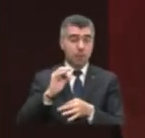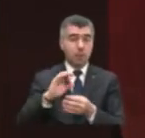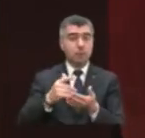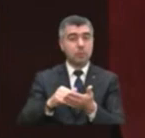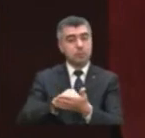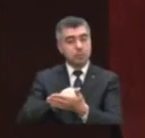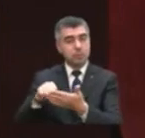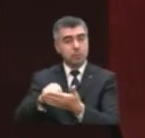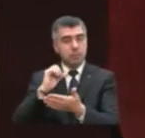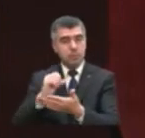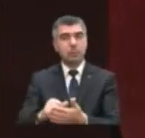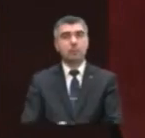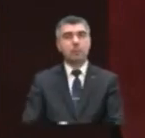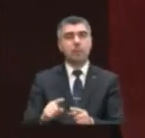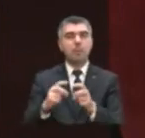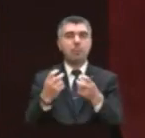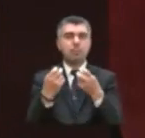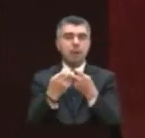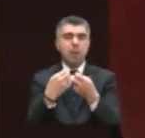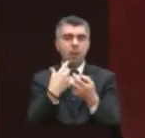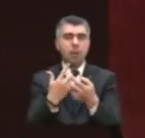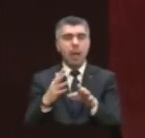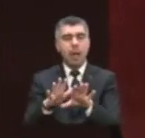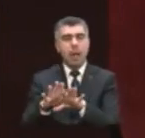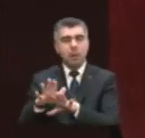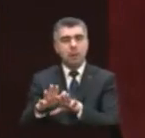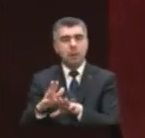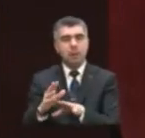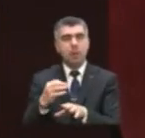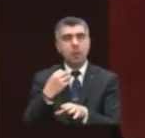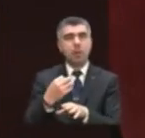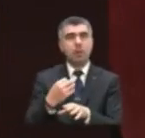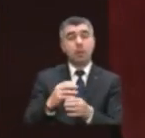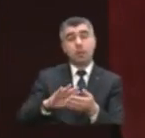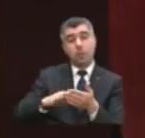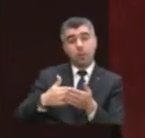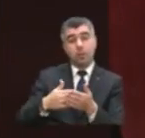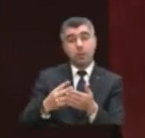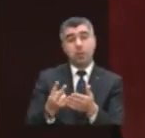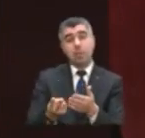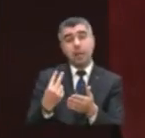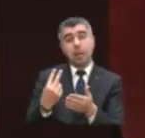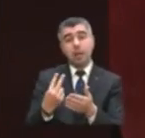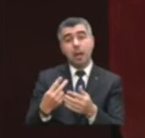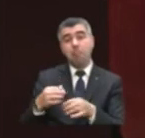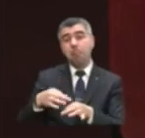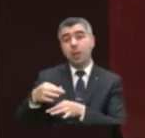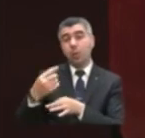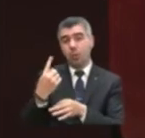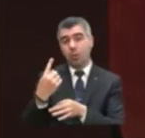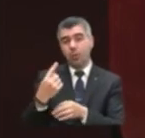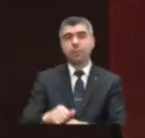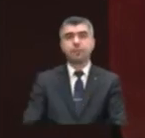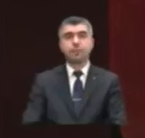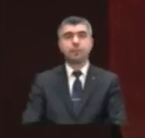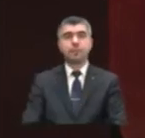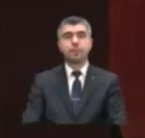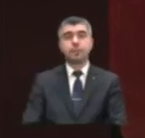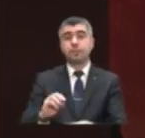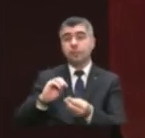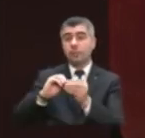صناعية بحال دابا في تيزنيت اللي كتوصل ل 250 ولا 260 درهم المتر. المشكل